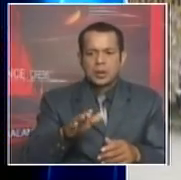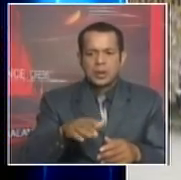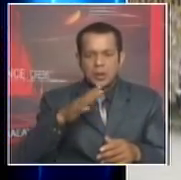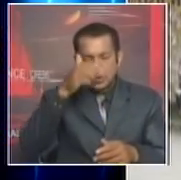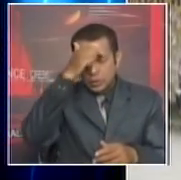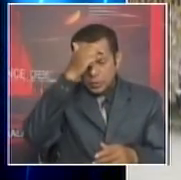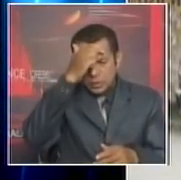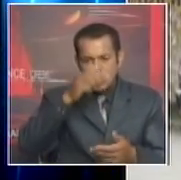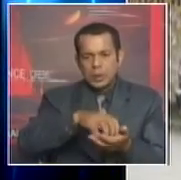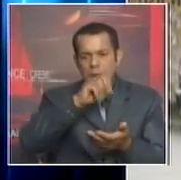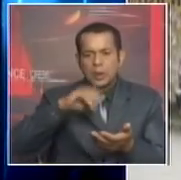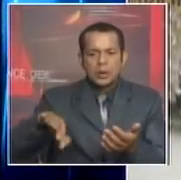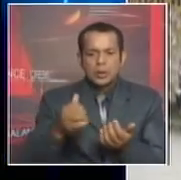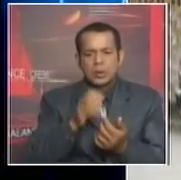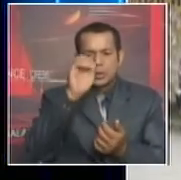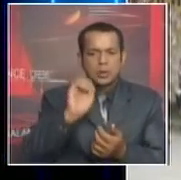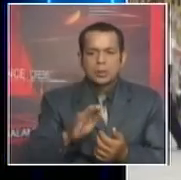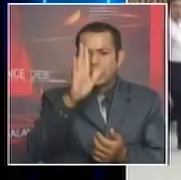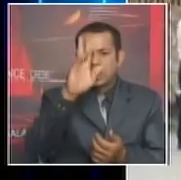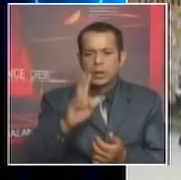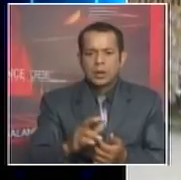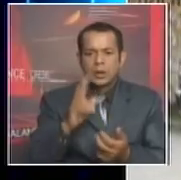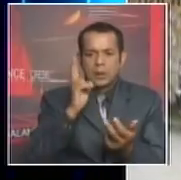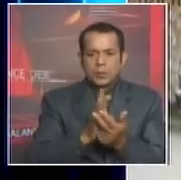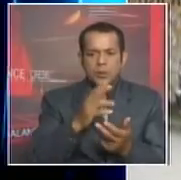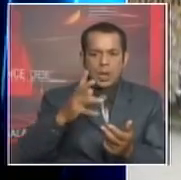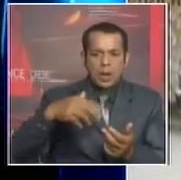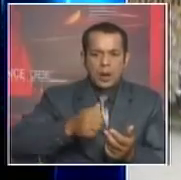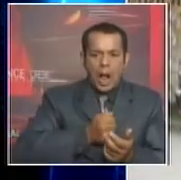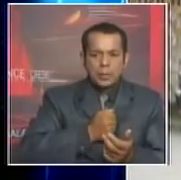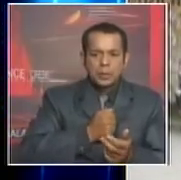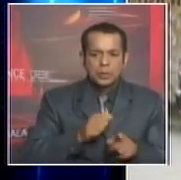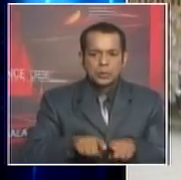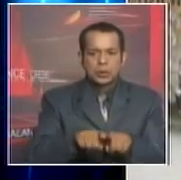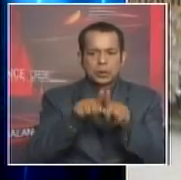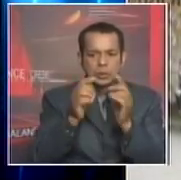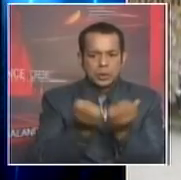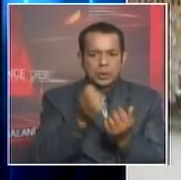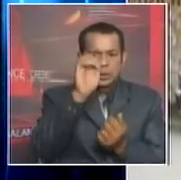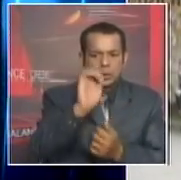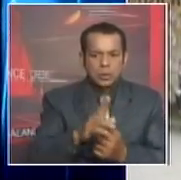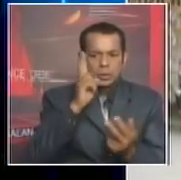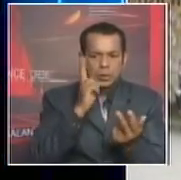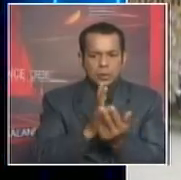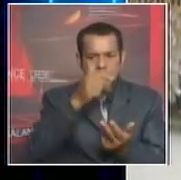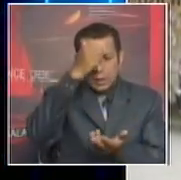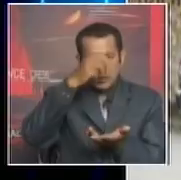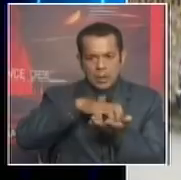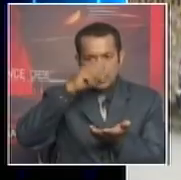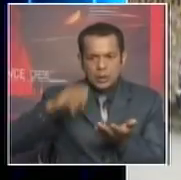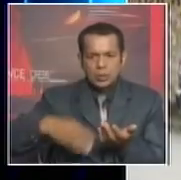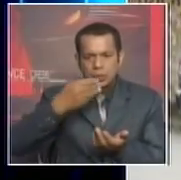समस्या भोग्नुपर्ने थिएन। सरकारले साधारण नागरिकका समस्यालाई आत्मसाथ गर्न सक्यो भने मात्र यसको समाधान हुन्थ्यो